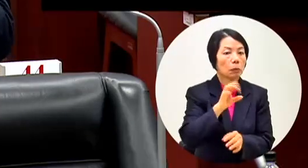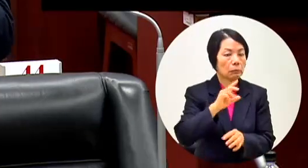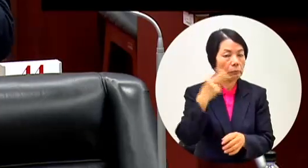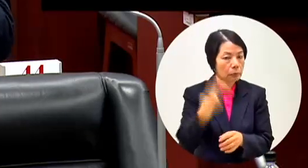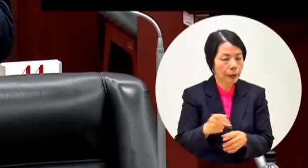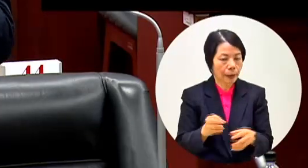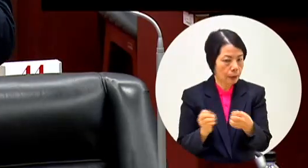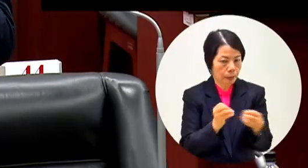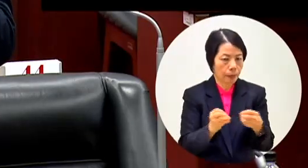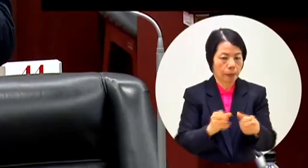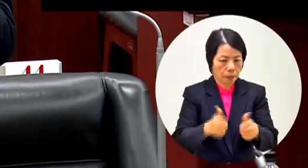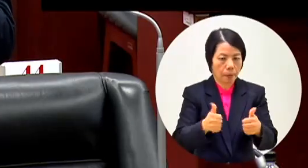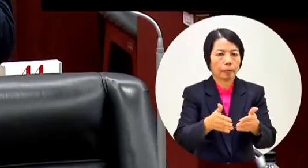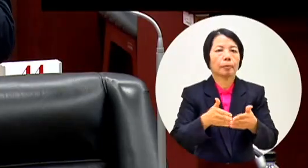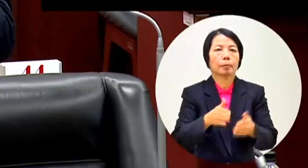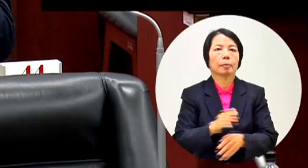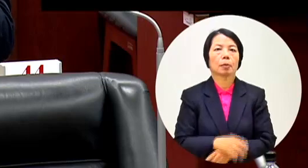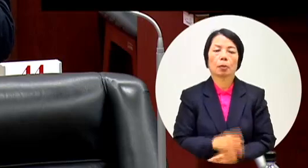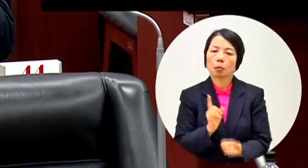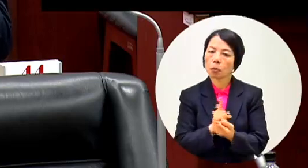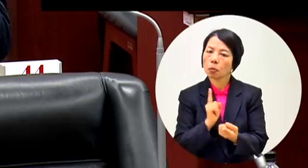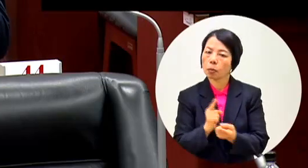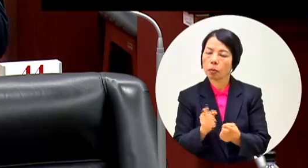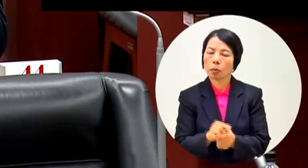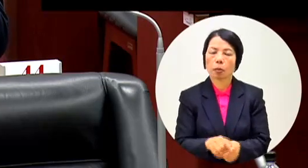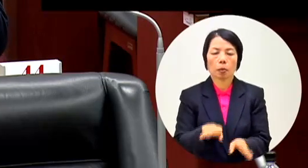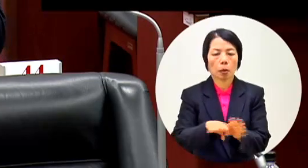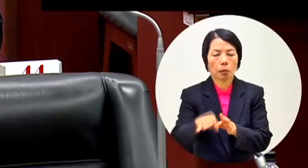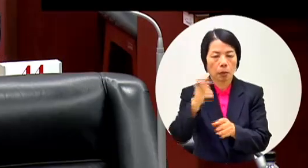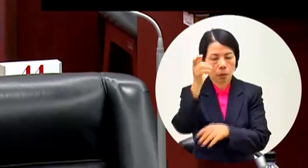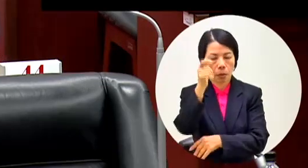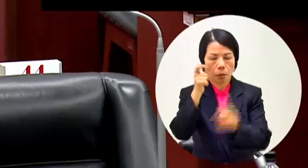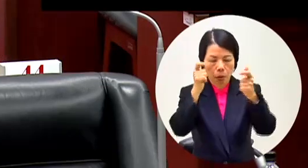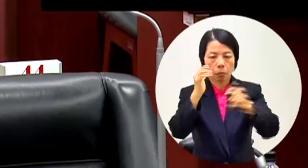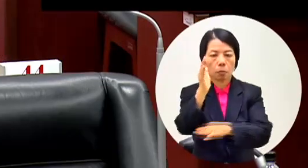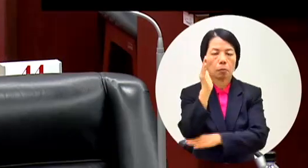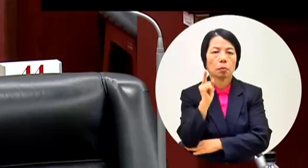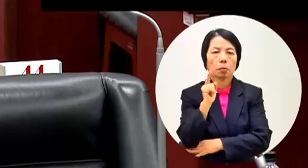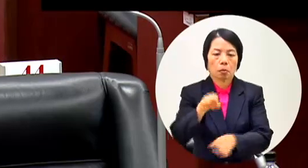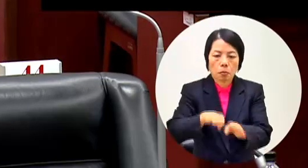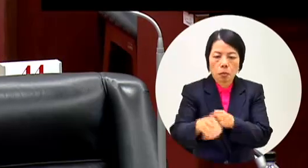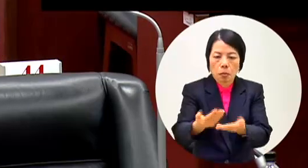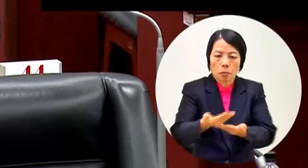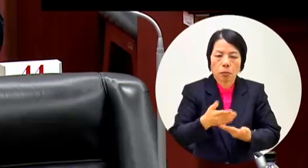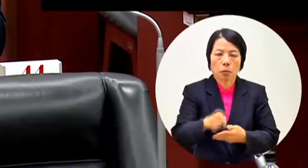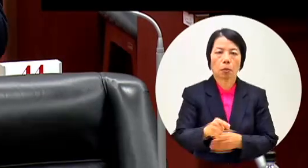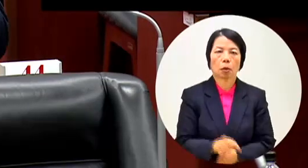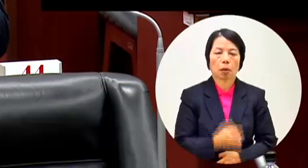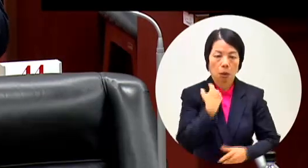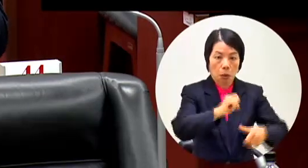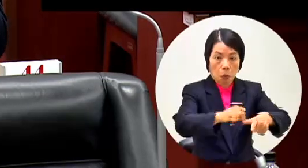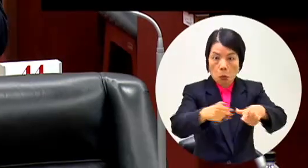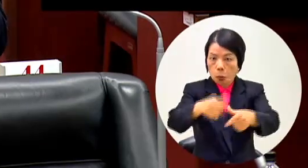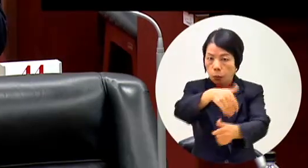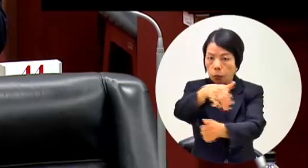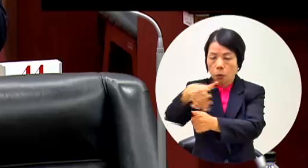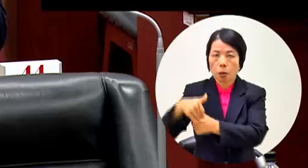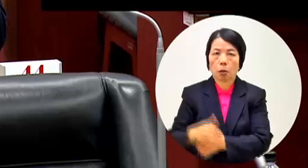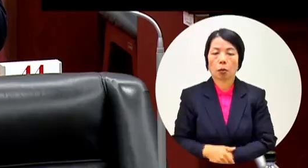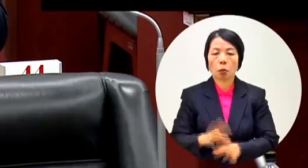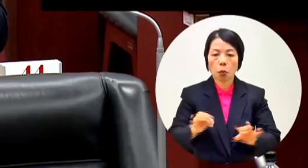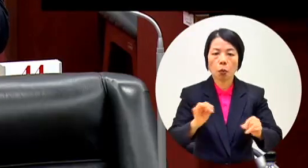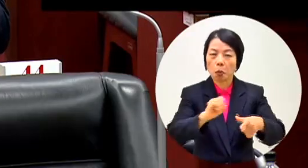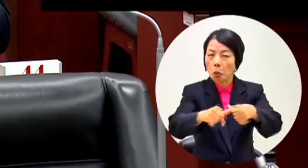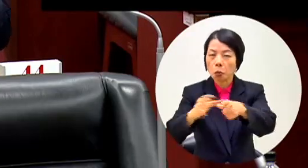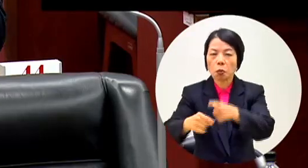收的，这个都是我们这五大指标，做一个招商阿伯吼，忙做华业来一百间来两百间，结果拢设计两个